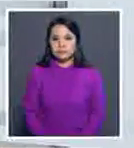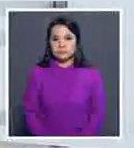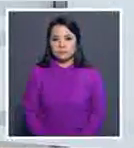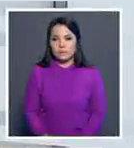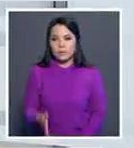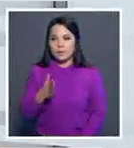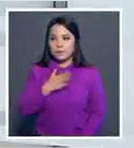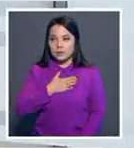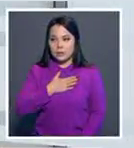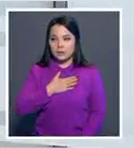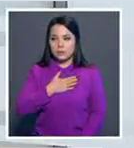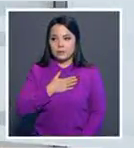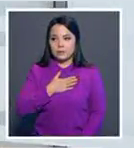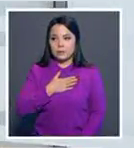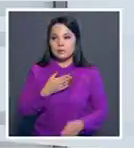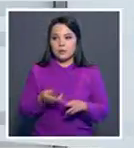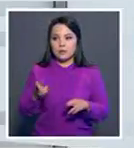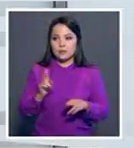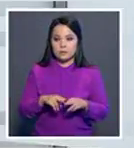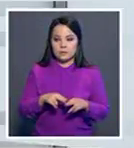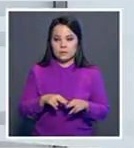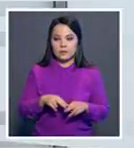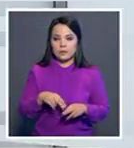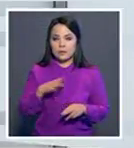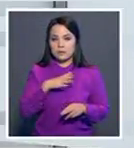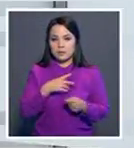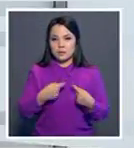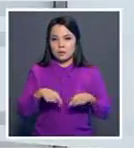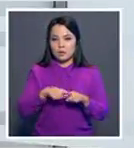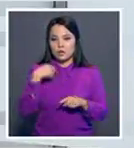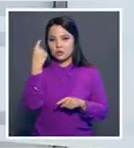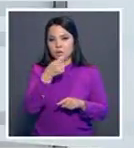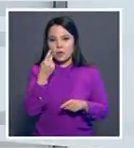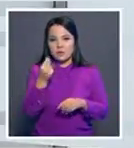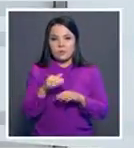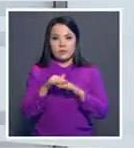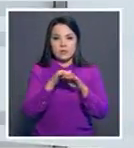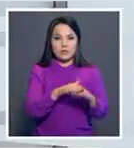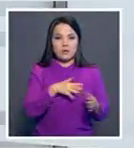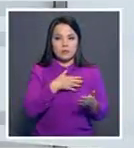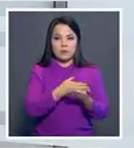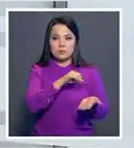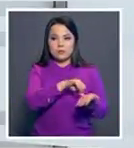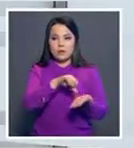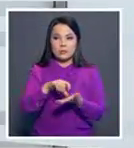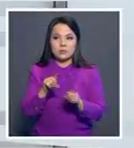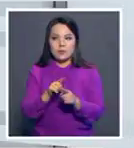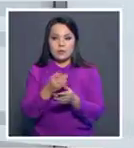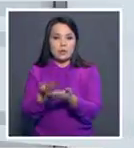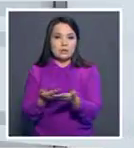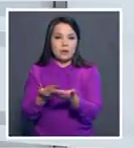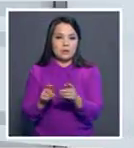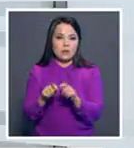Мы со своей стороны даем полную консультацию, вырабатываем. Біз өз тарапымыздан жеке инвесторлардың активтерінің кірістілігін өсіру үшін кеңес